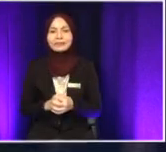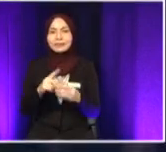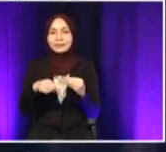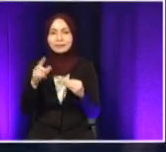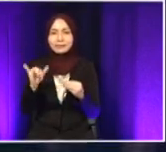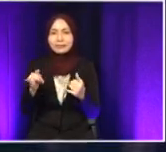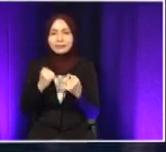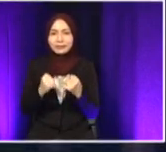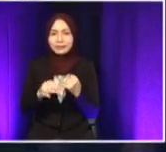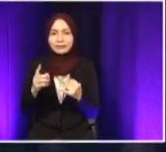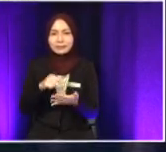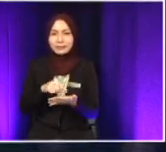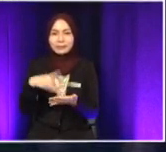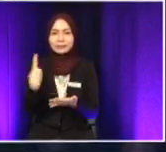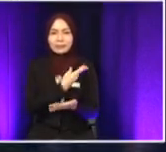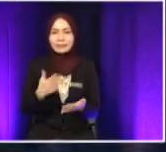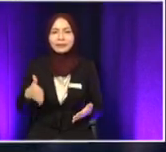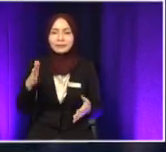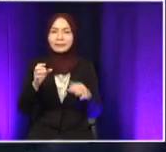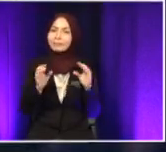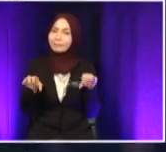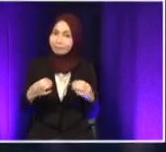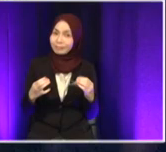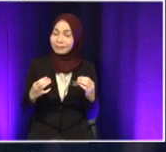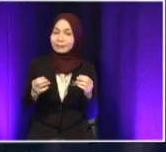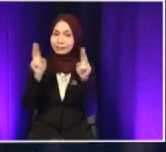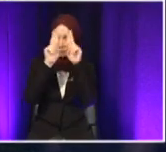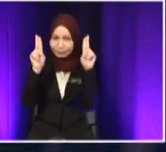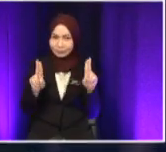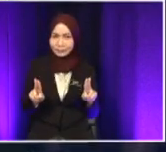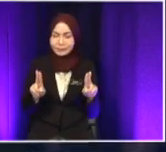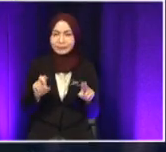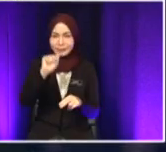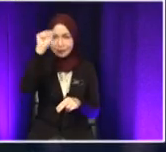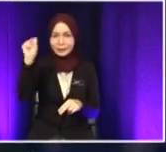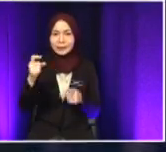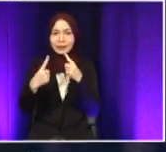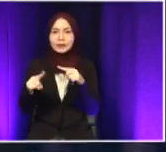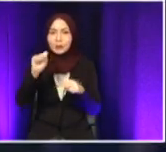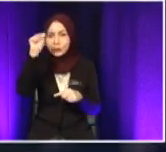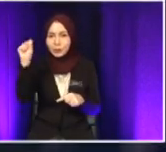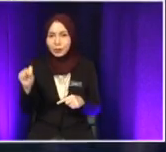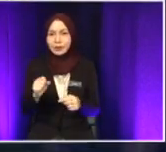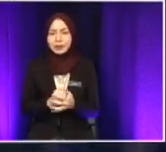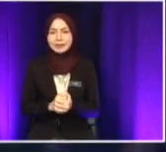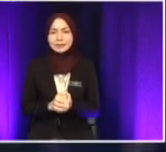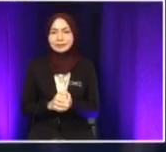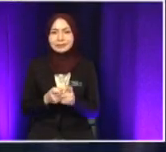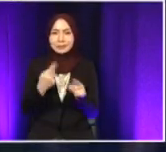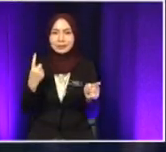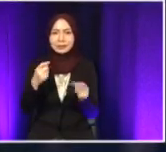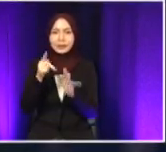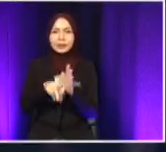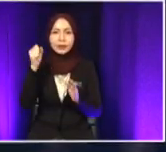buat penilaian dah belajar hampir sejam maka kita Nilailah balik ke pahaman kita